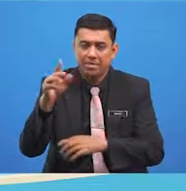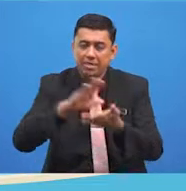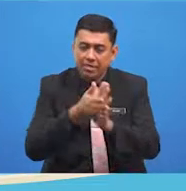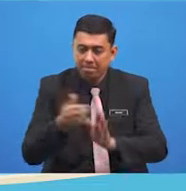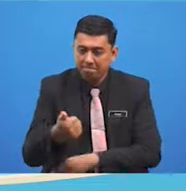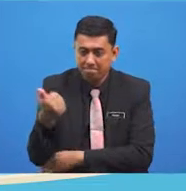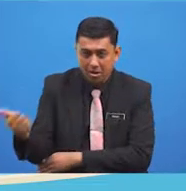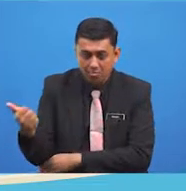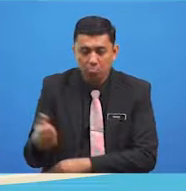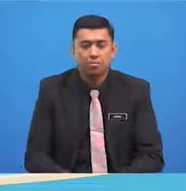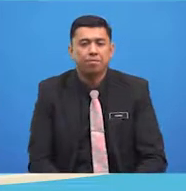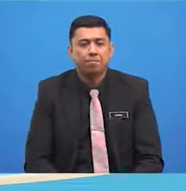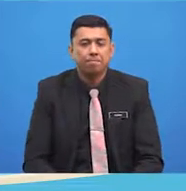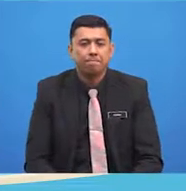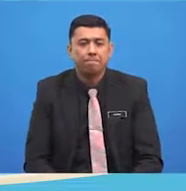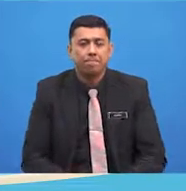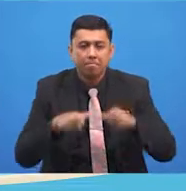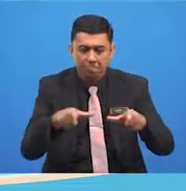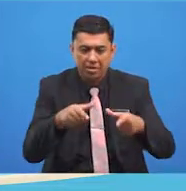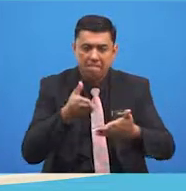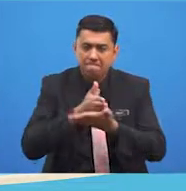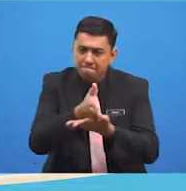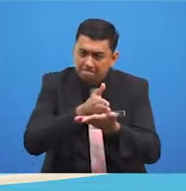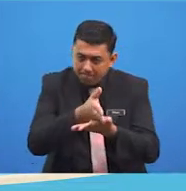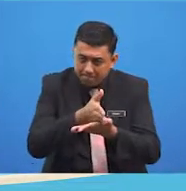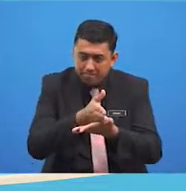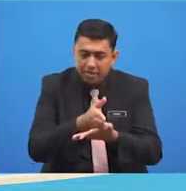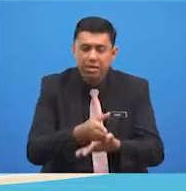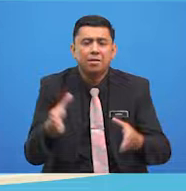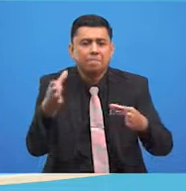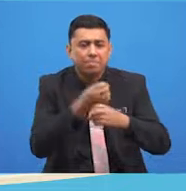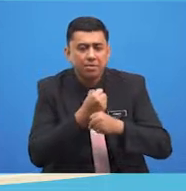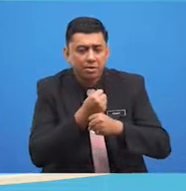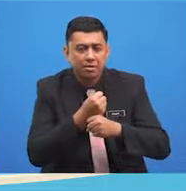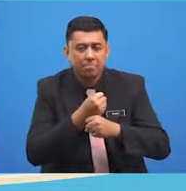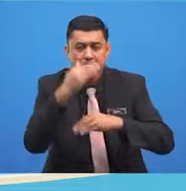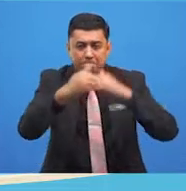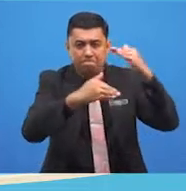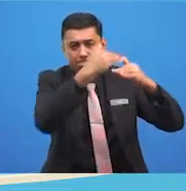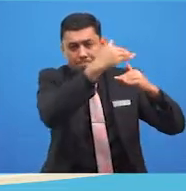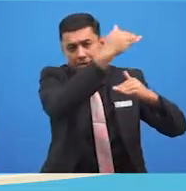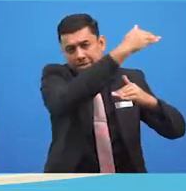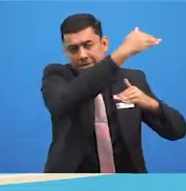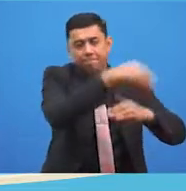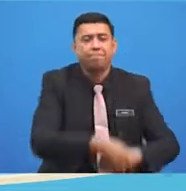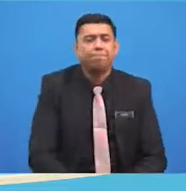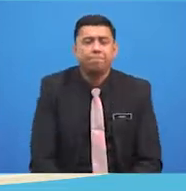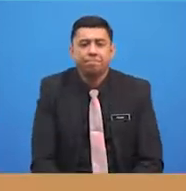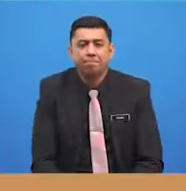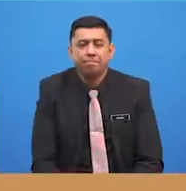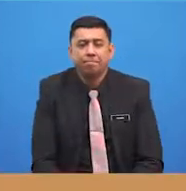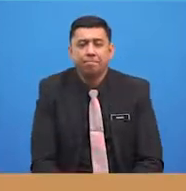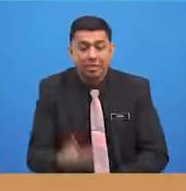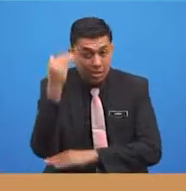dan kayu gergaji ini telah memberikan pendapatan negara semakin meningkat. Tahukah